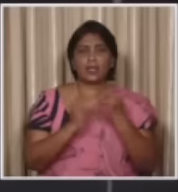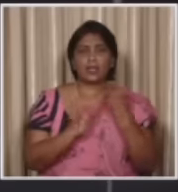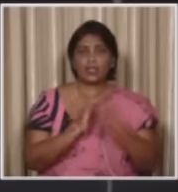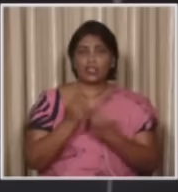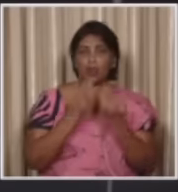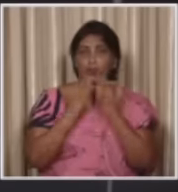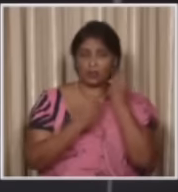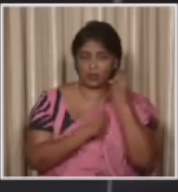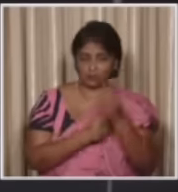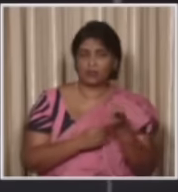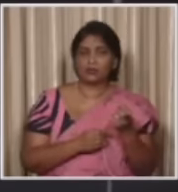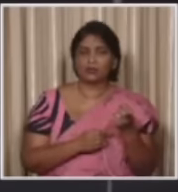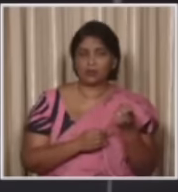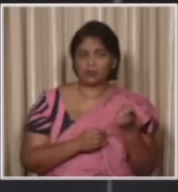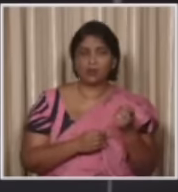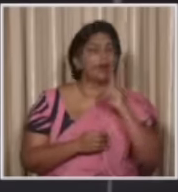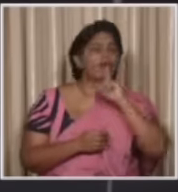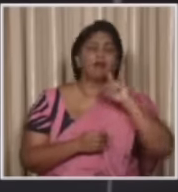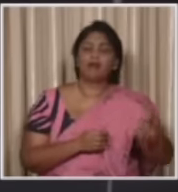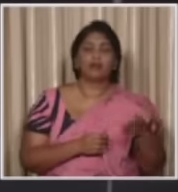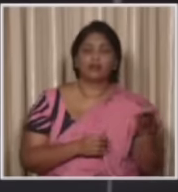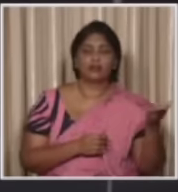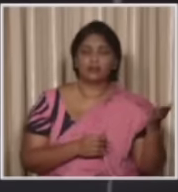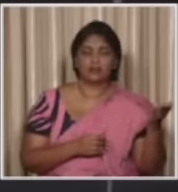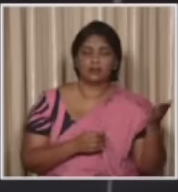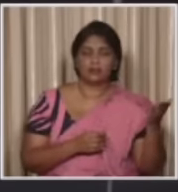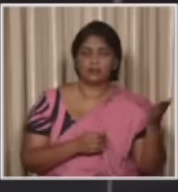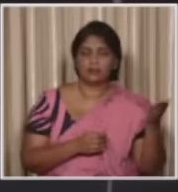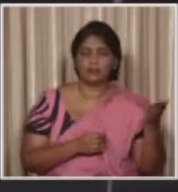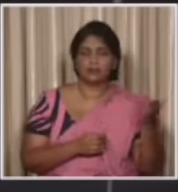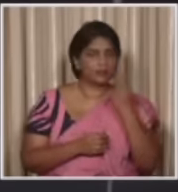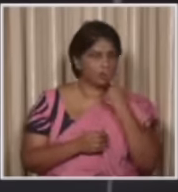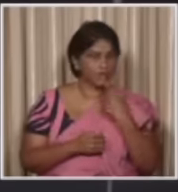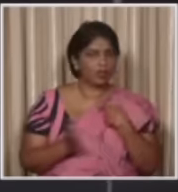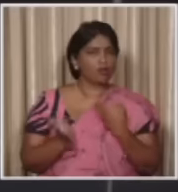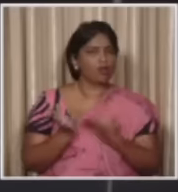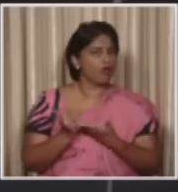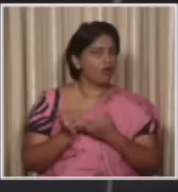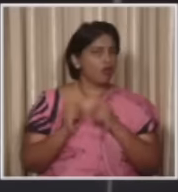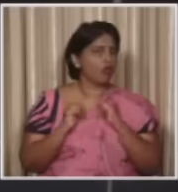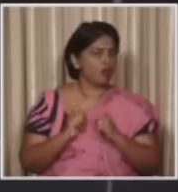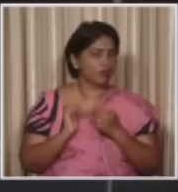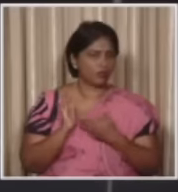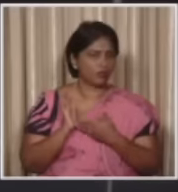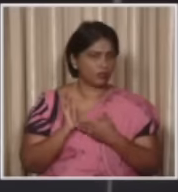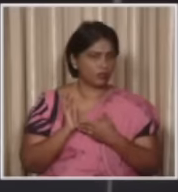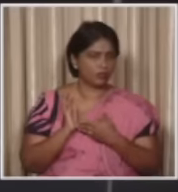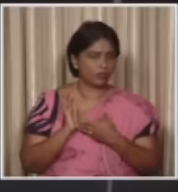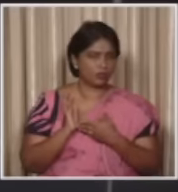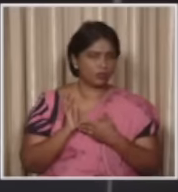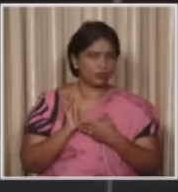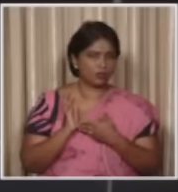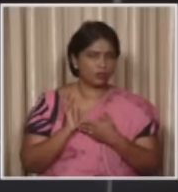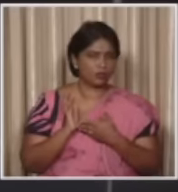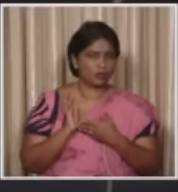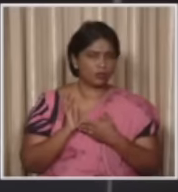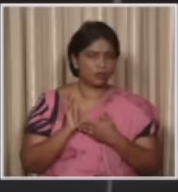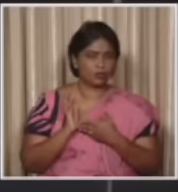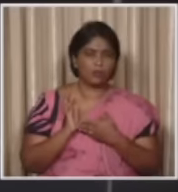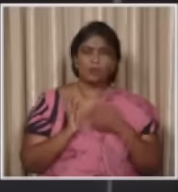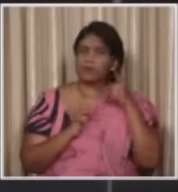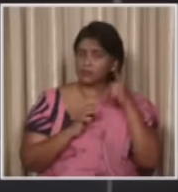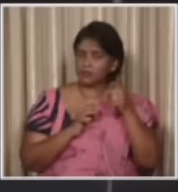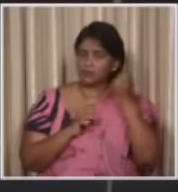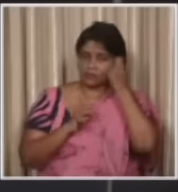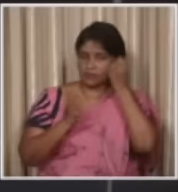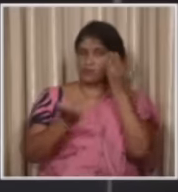දෙන්නේ ආ අහන්නකෝ එතුමාගේ මට කියන්න what is the relevance between your motion and